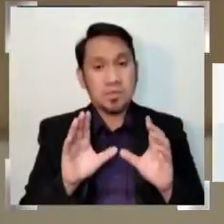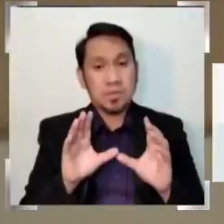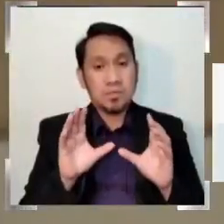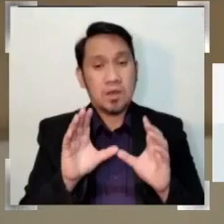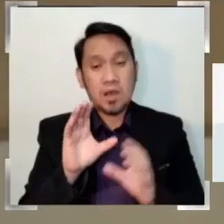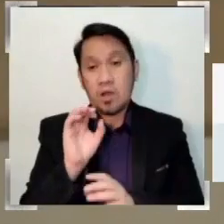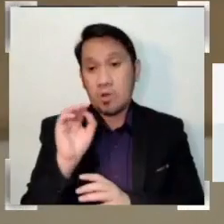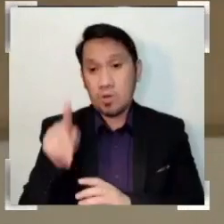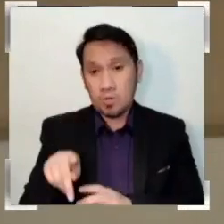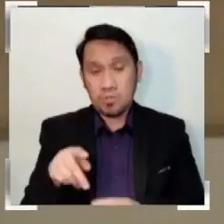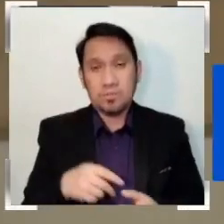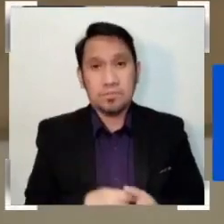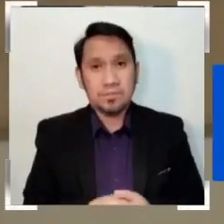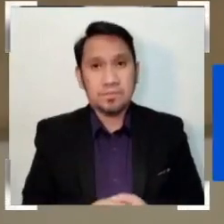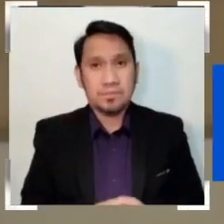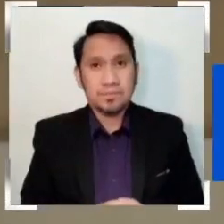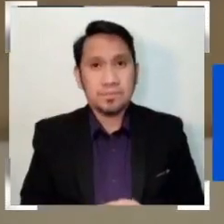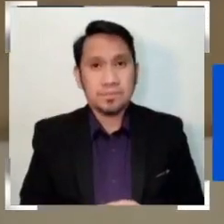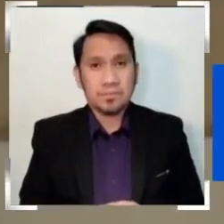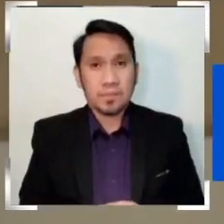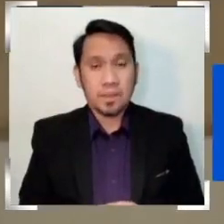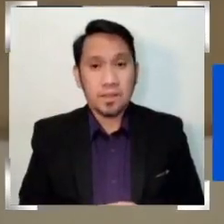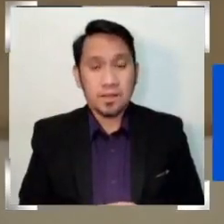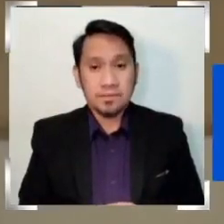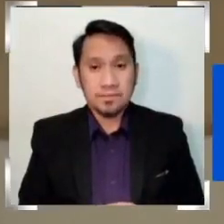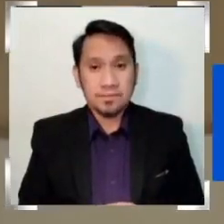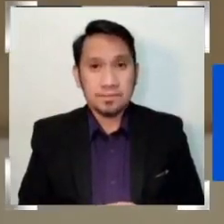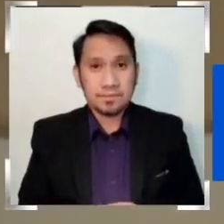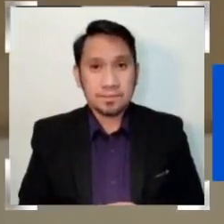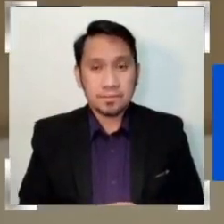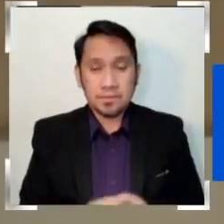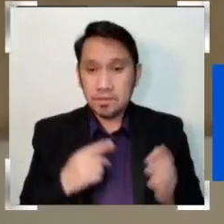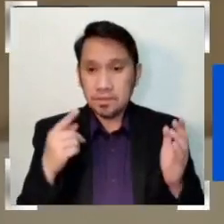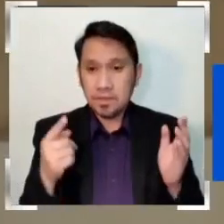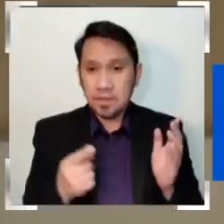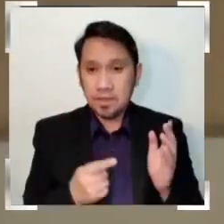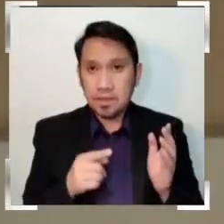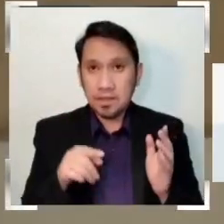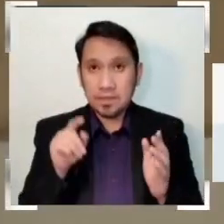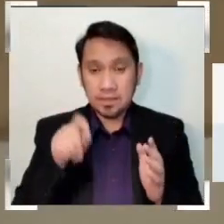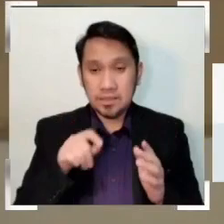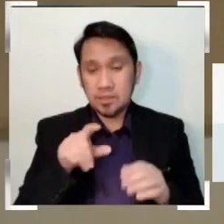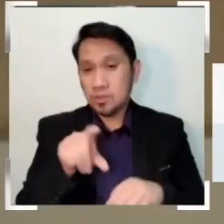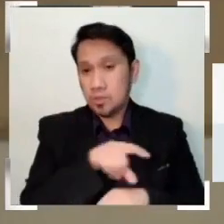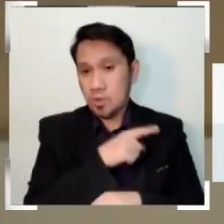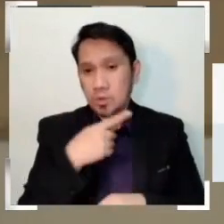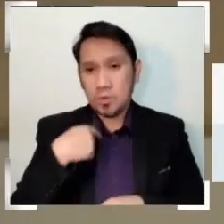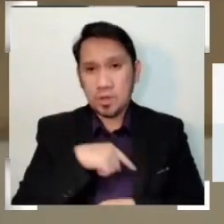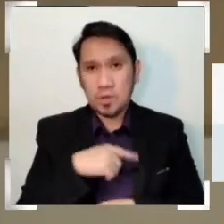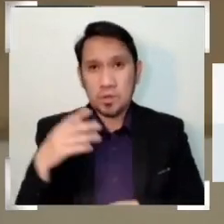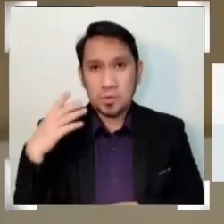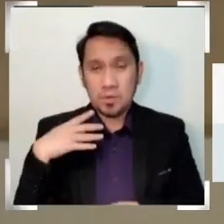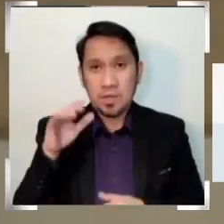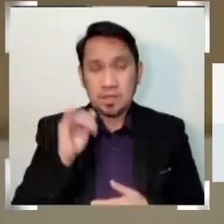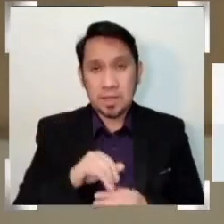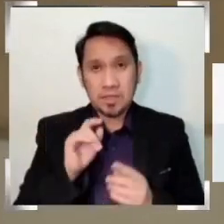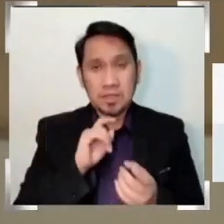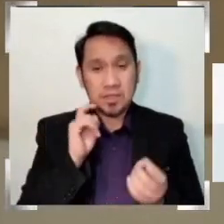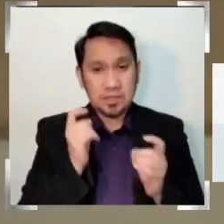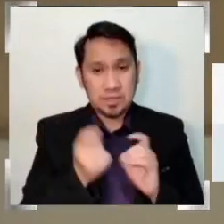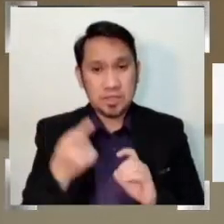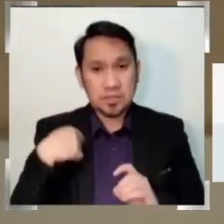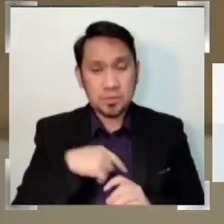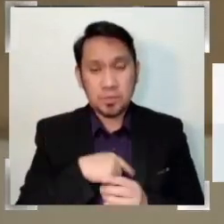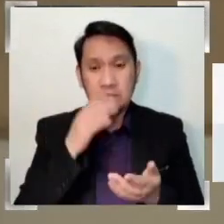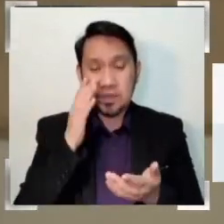Sagutin, yan ang matagal na naming hinihintay. So ito po yung nakapagpabago sa aming isip para tumigil na doon